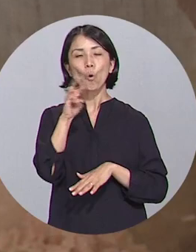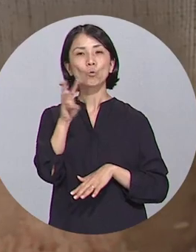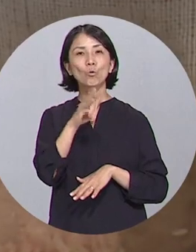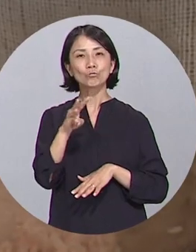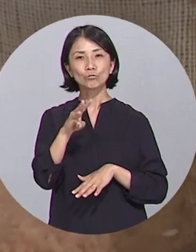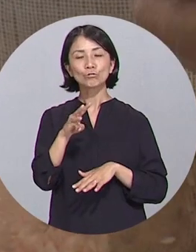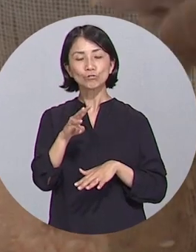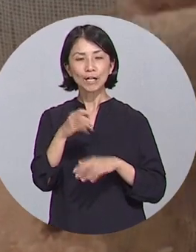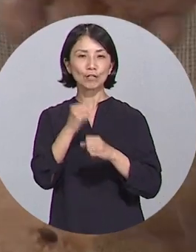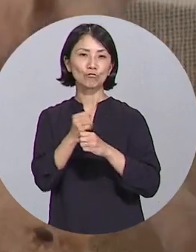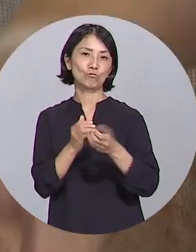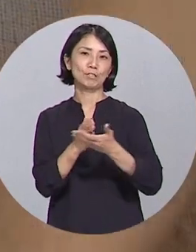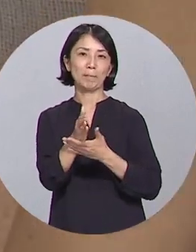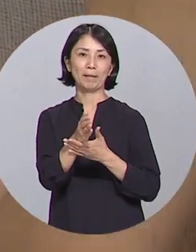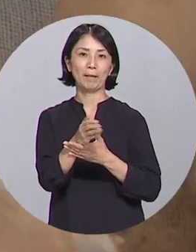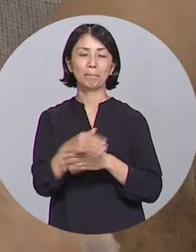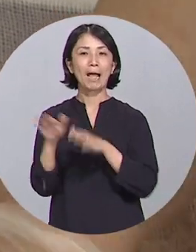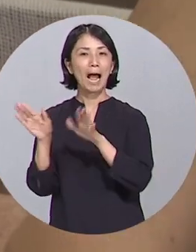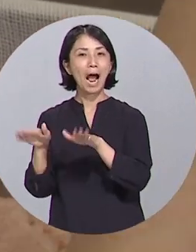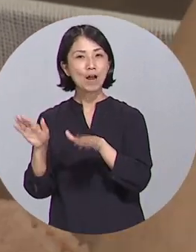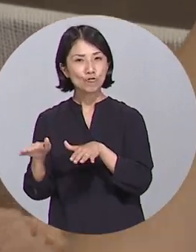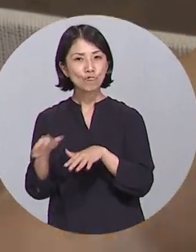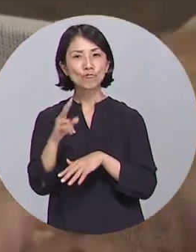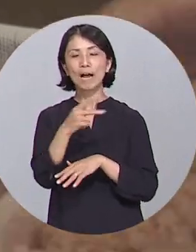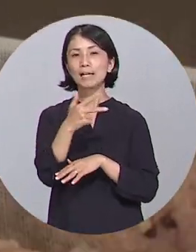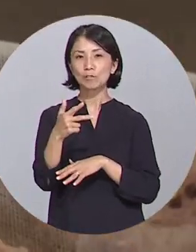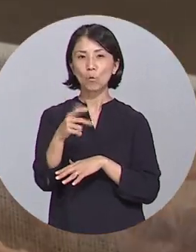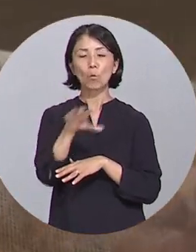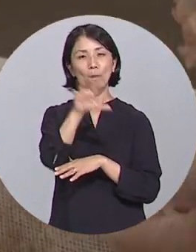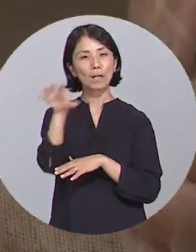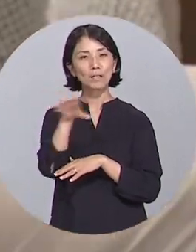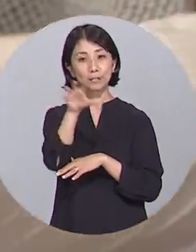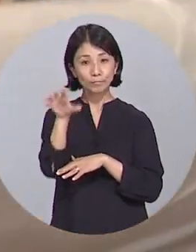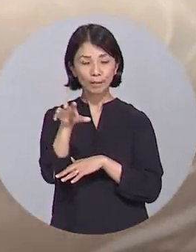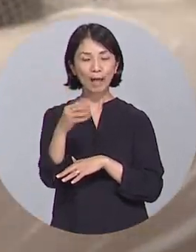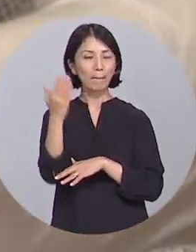われています。羽生市や加須市などを含む県北地域